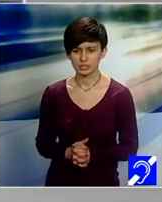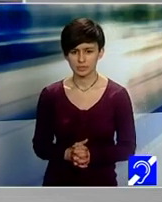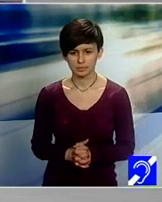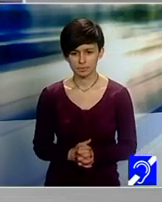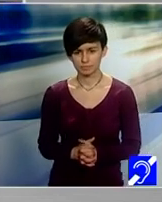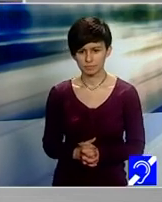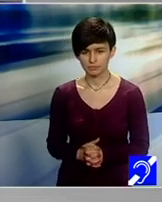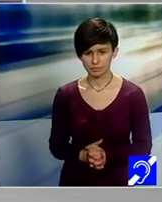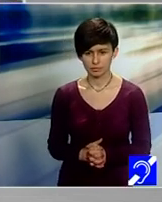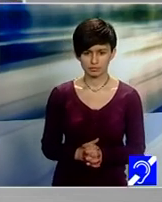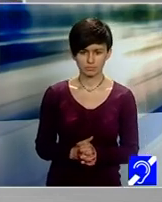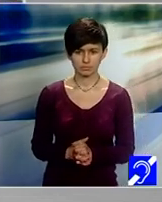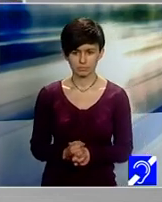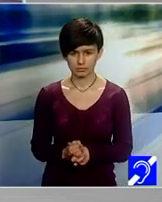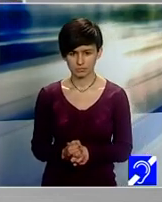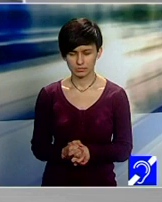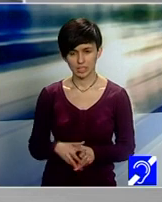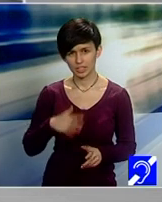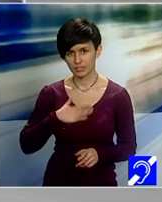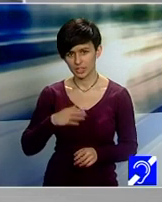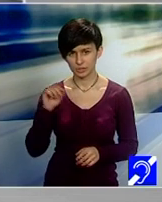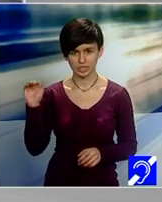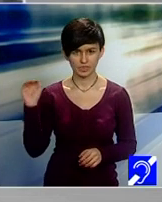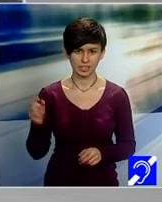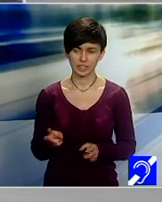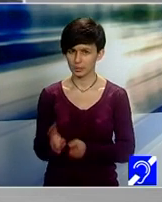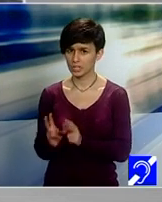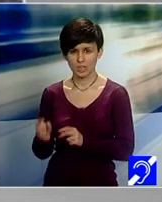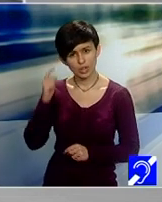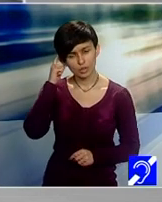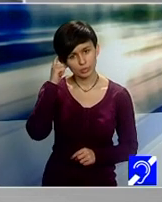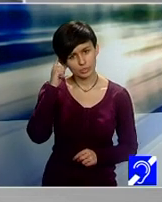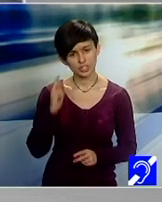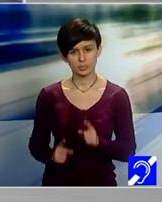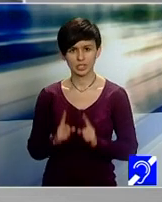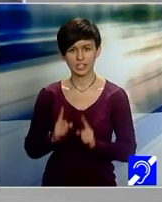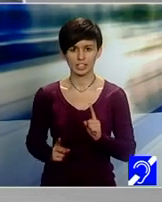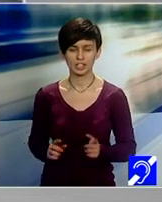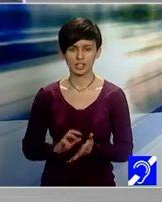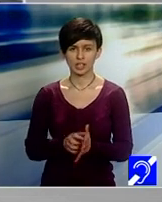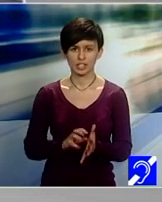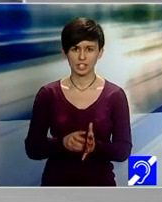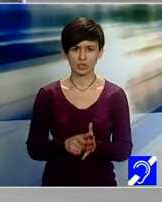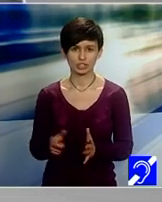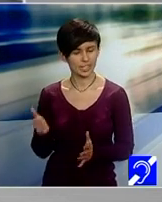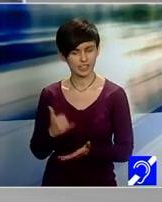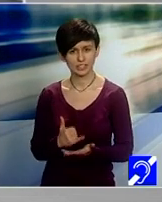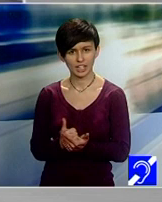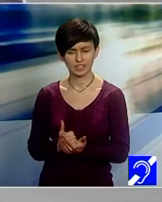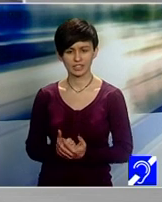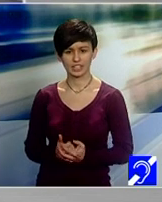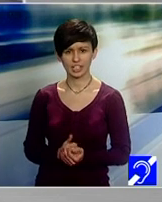seama dacă, de exemplu, o roșie este din semințe din acestea țărănești sau din semințe orășenești?